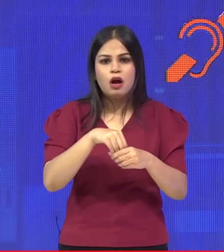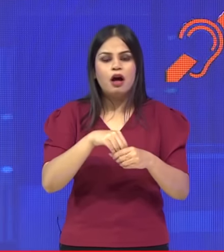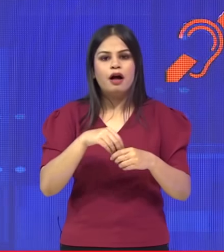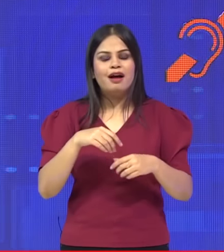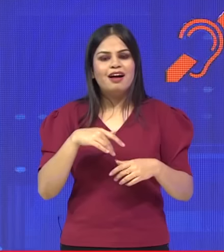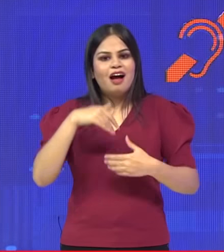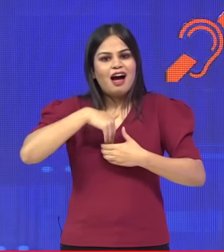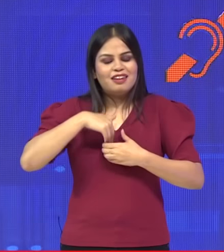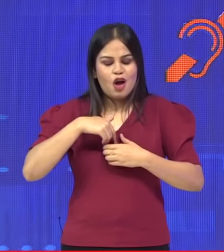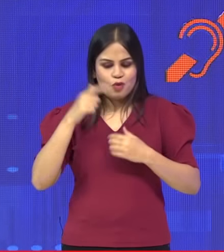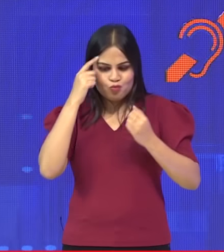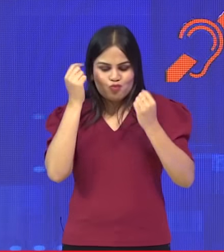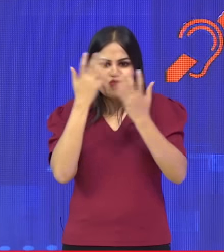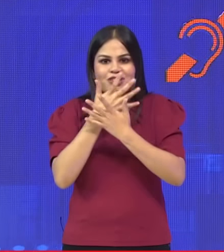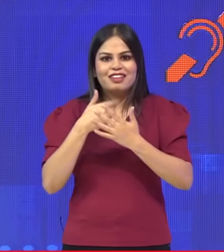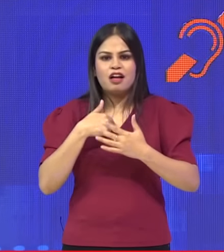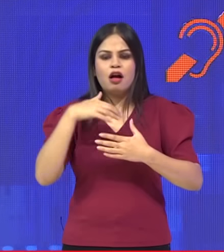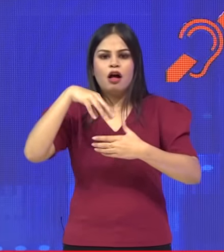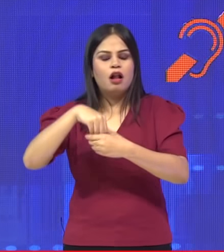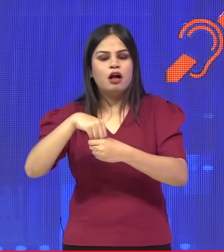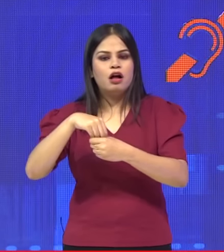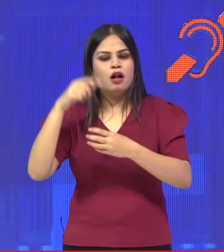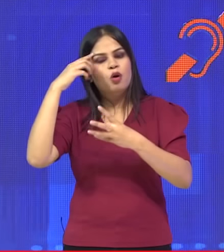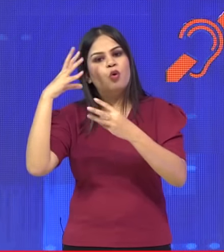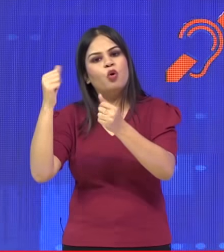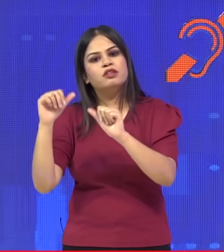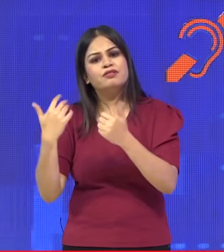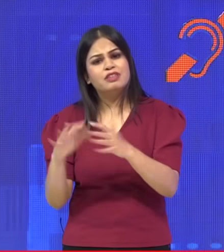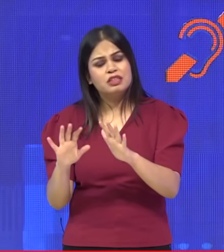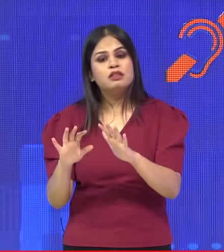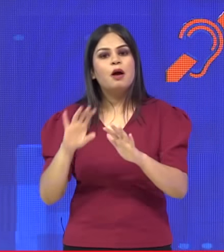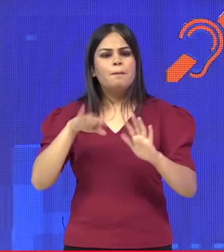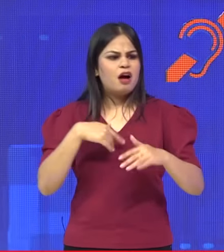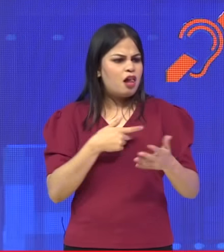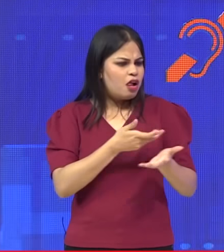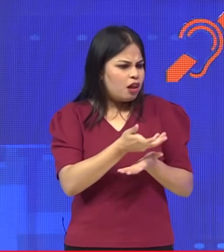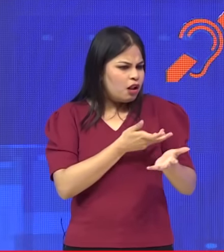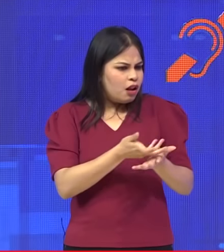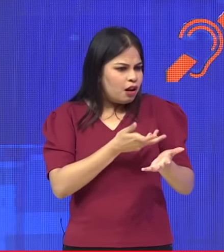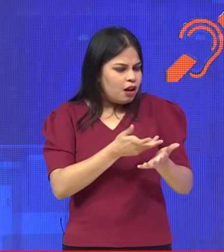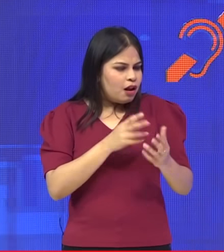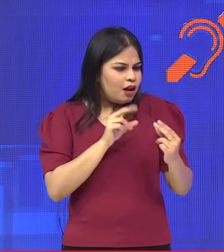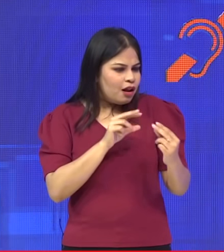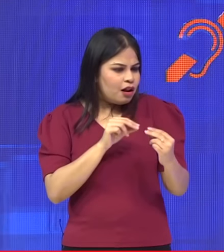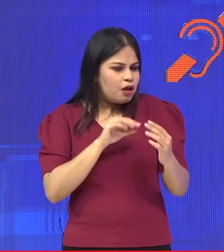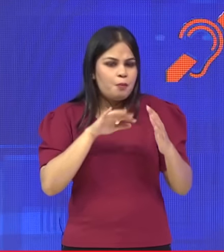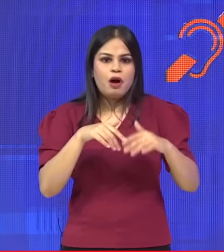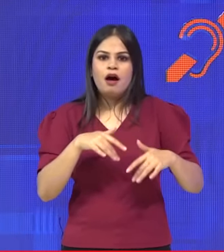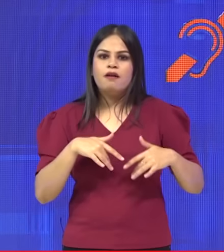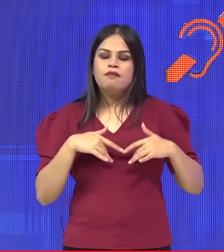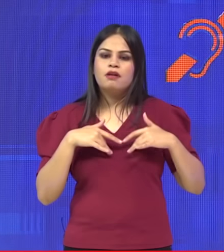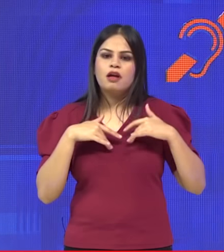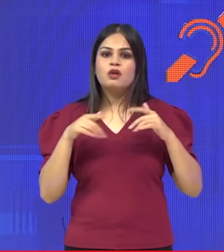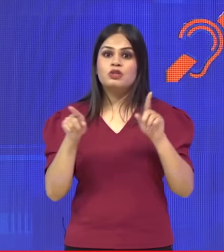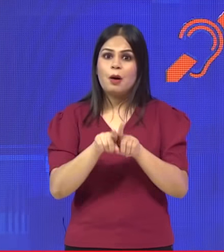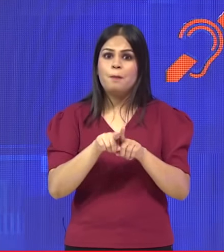डेट इनोसेंट मी और डेंसपांडिंग टाइम विथ हम और हियरिंग हम टॉक और बिकॉज़ ही इसे से वे उन ही जस्ट को